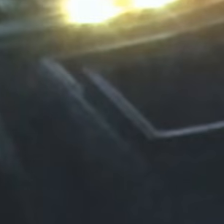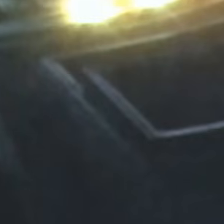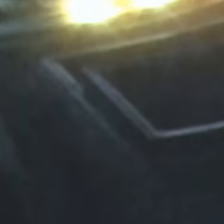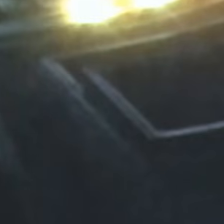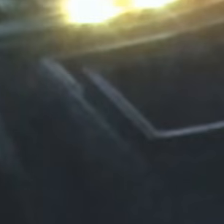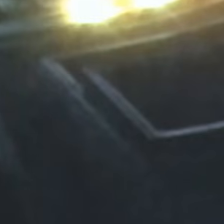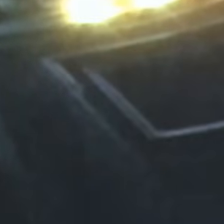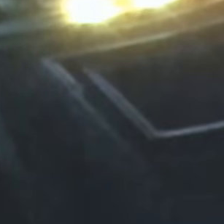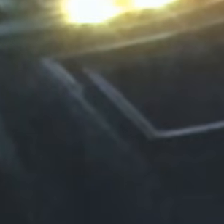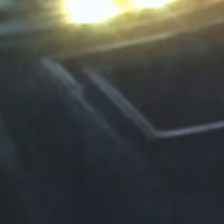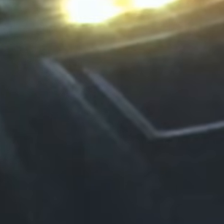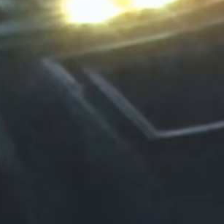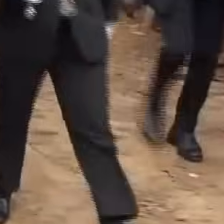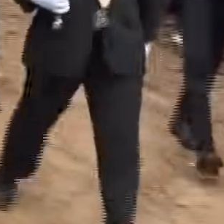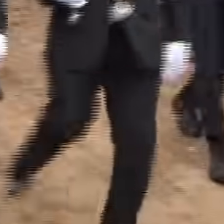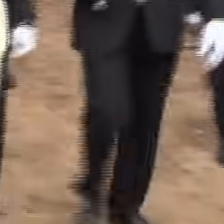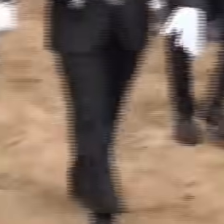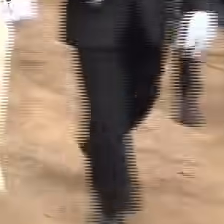Ulrich Améga.